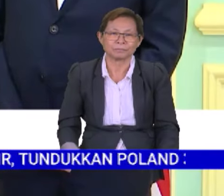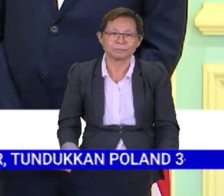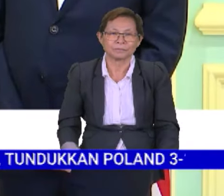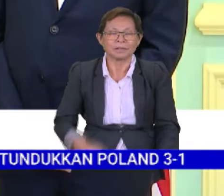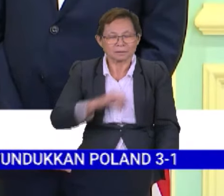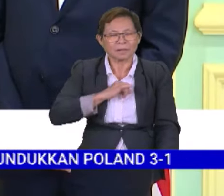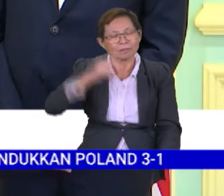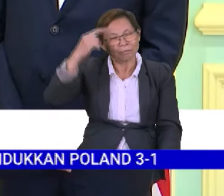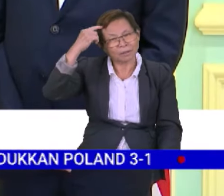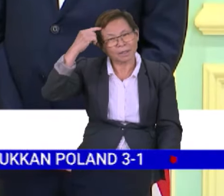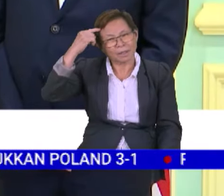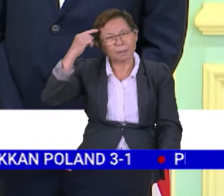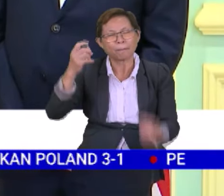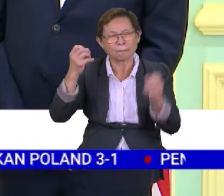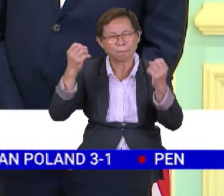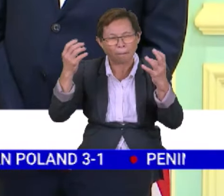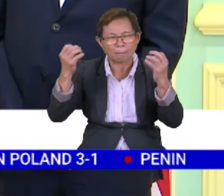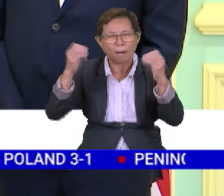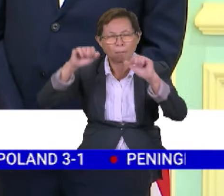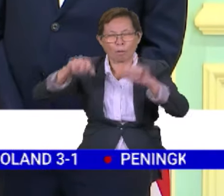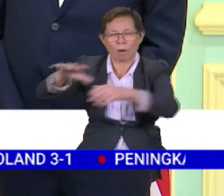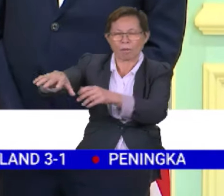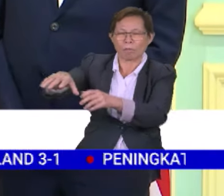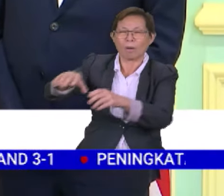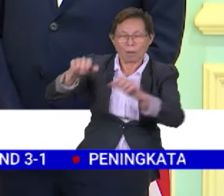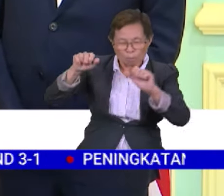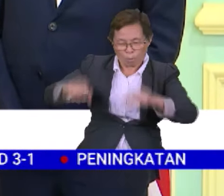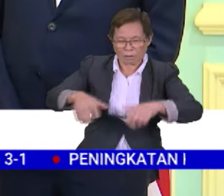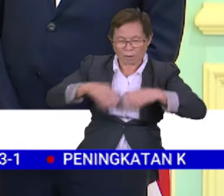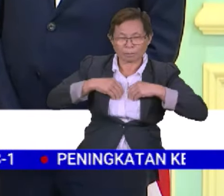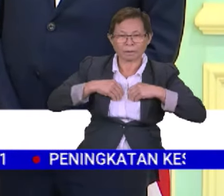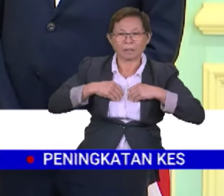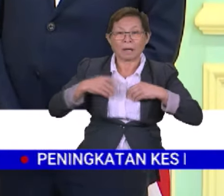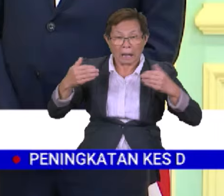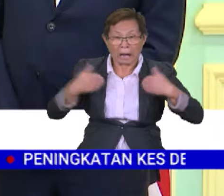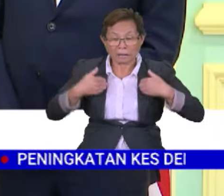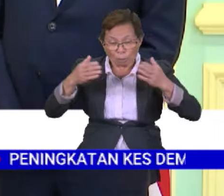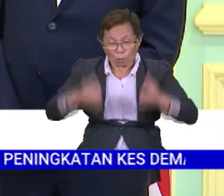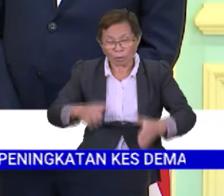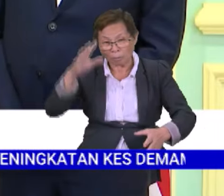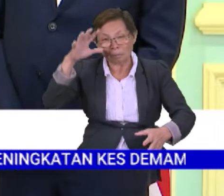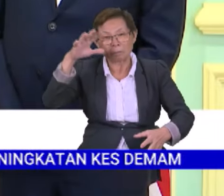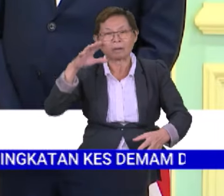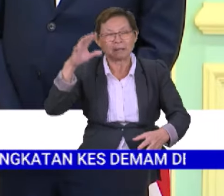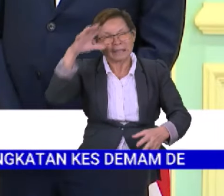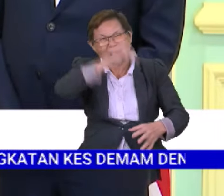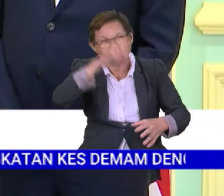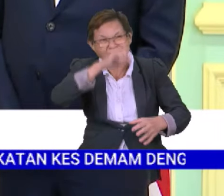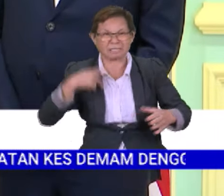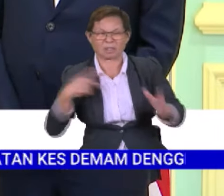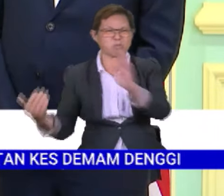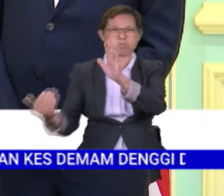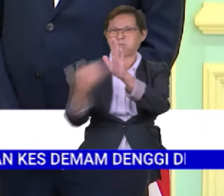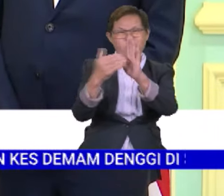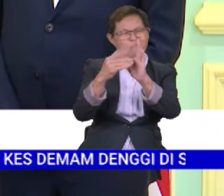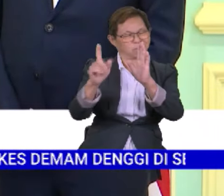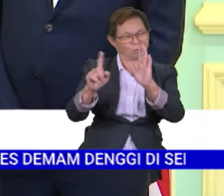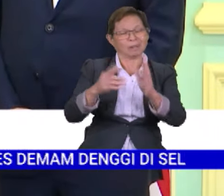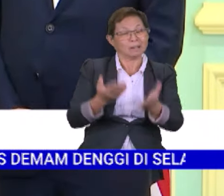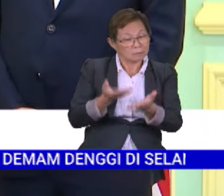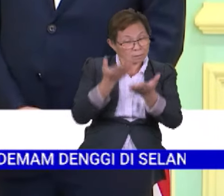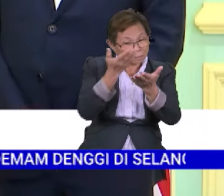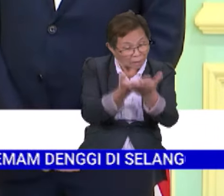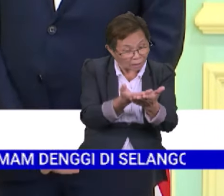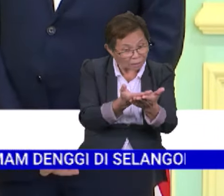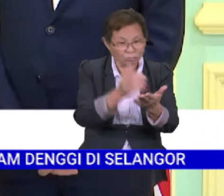Saya fikir sebahagian besar itu boleh diterima. Ada orang buat andaian bahawa kita menentang semua, tidak. Apa cadangan yang baik